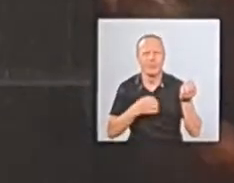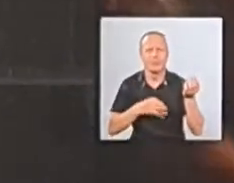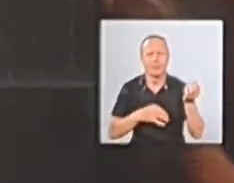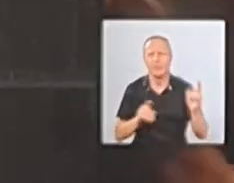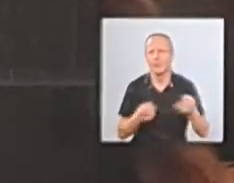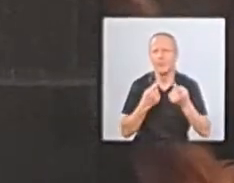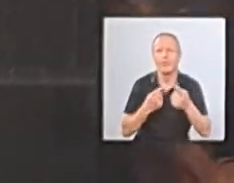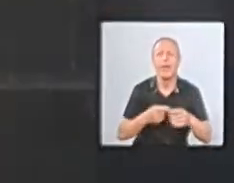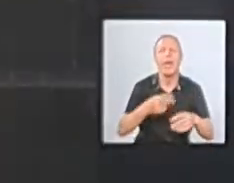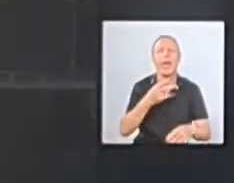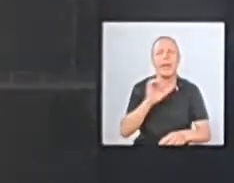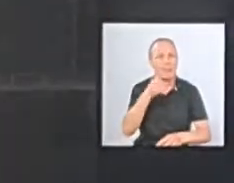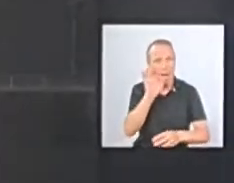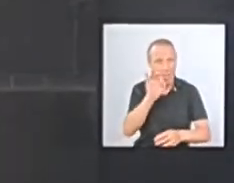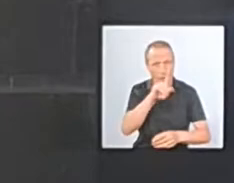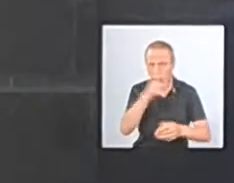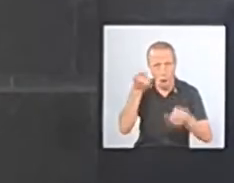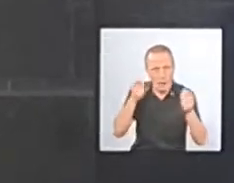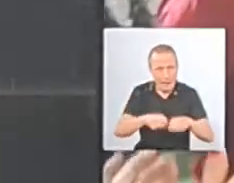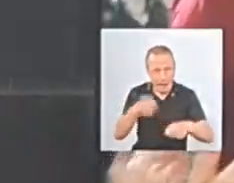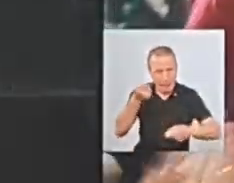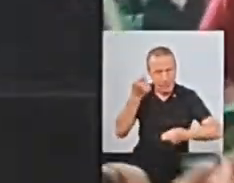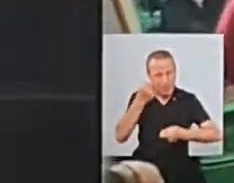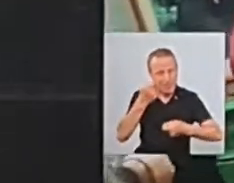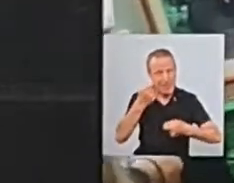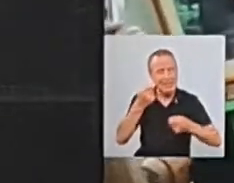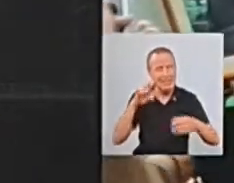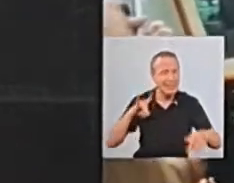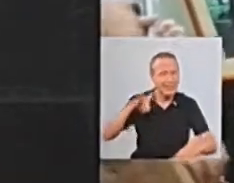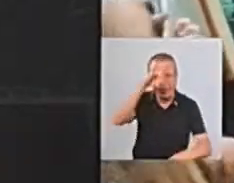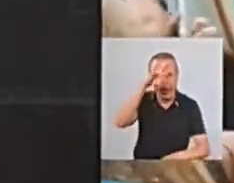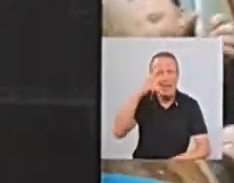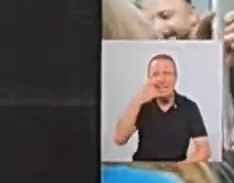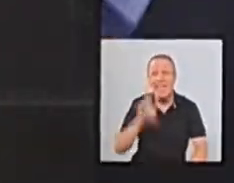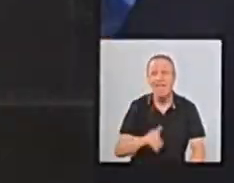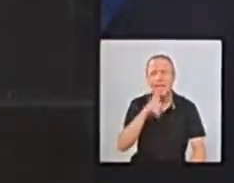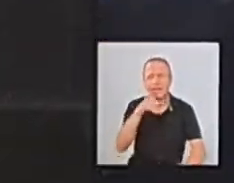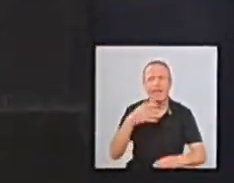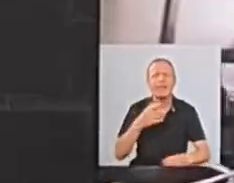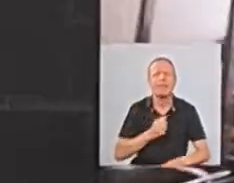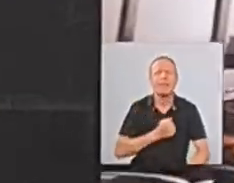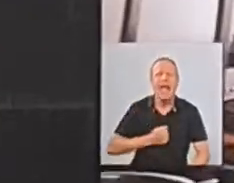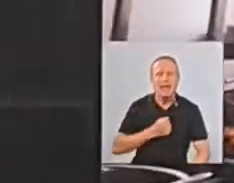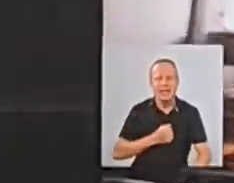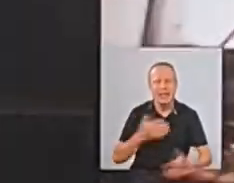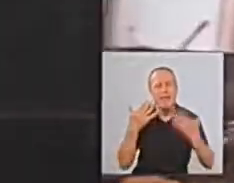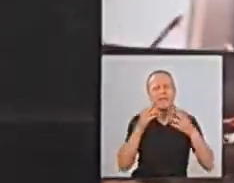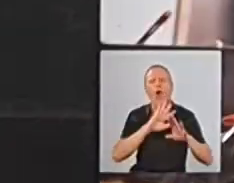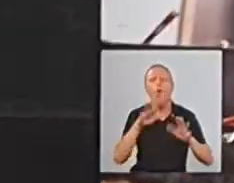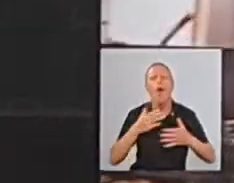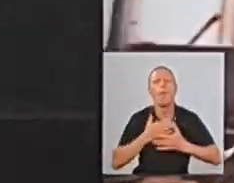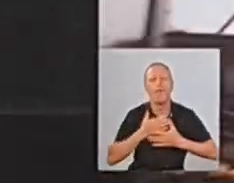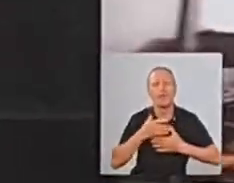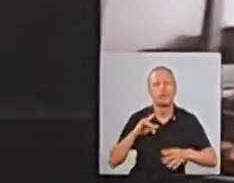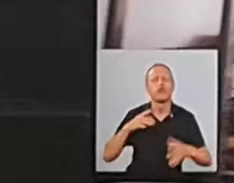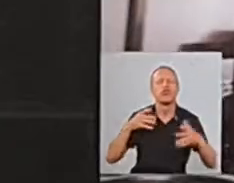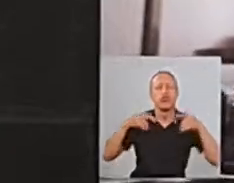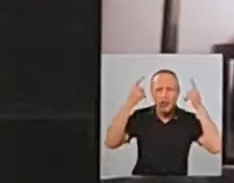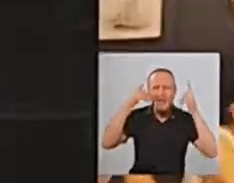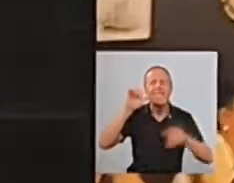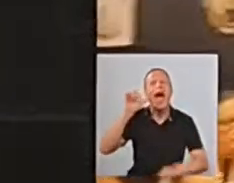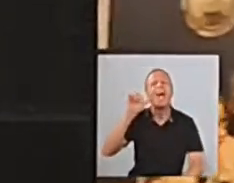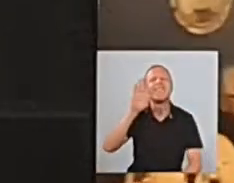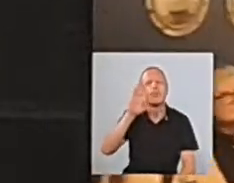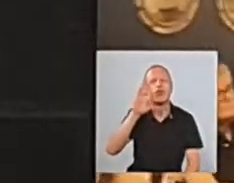אם עדיין לא סגרתם בלי ליוון ואתם מתגעגעים לאווירה שכולנו כל כך אוהבים, השף אבי ביטון ושדר הרדיו שמעון